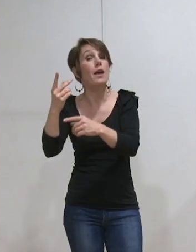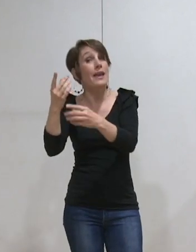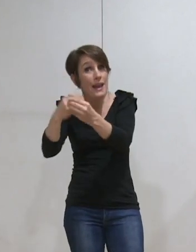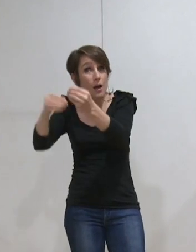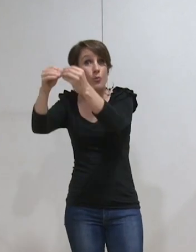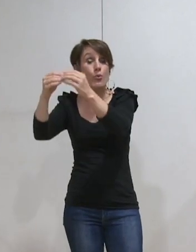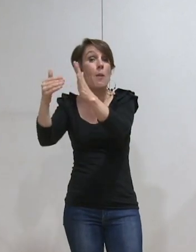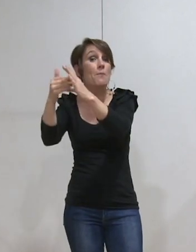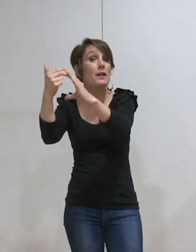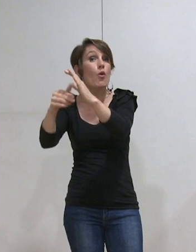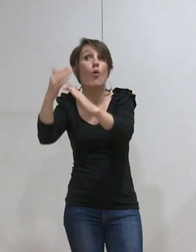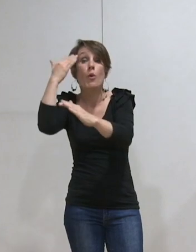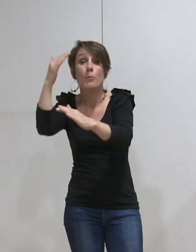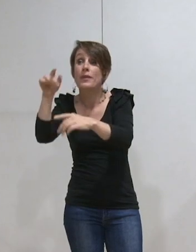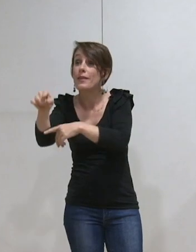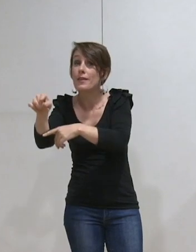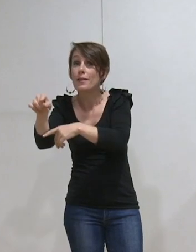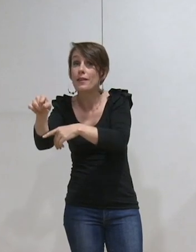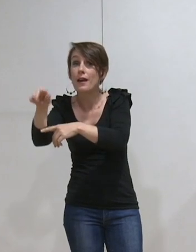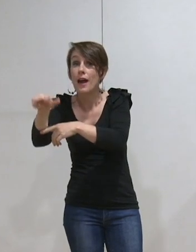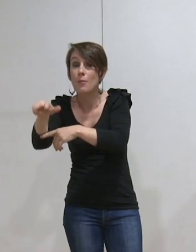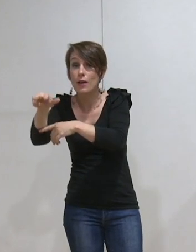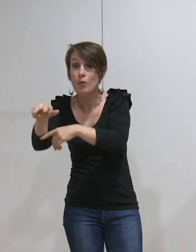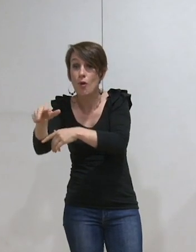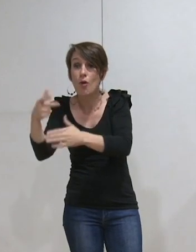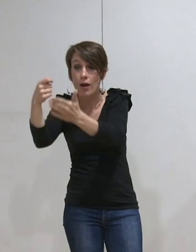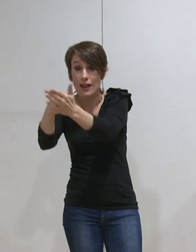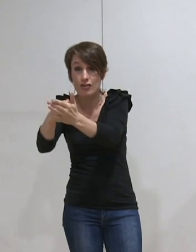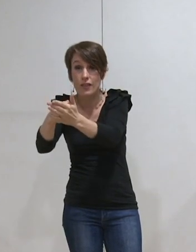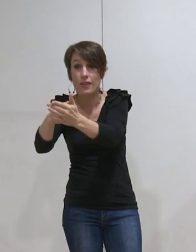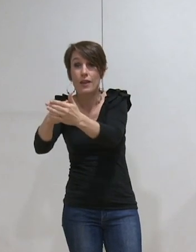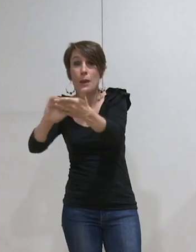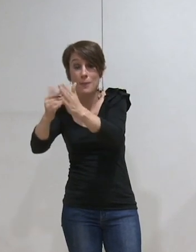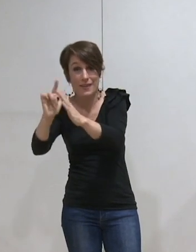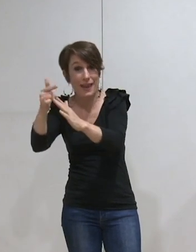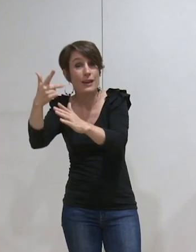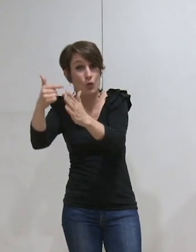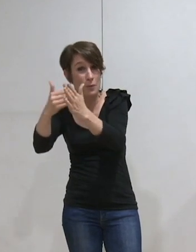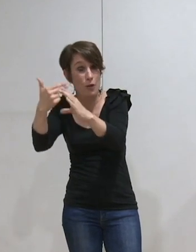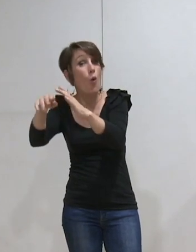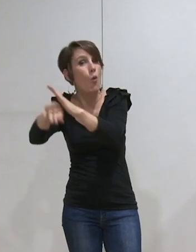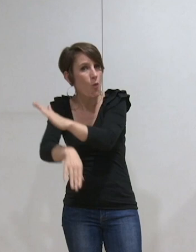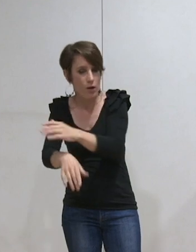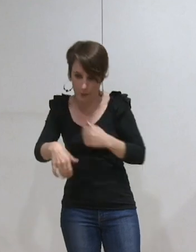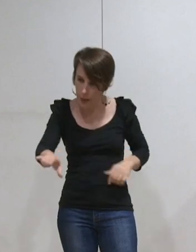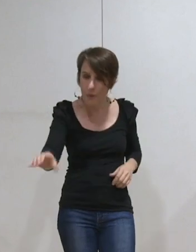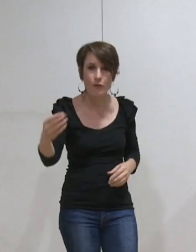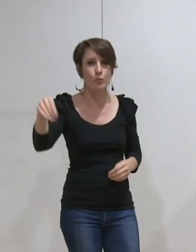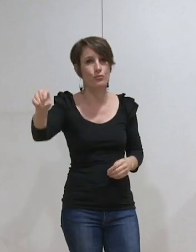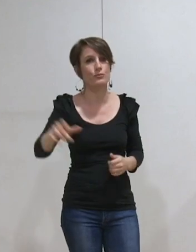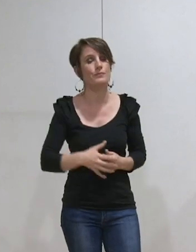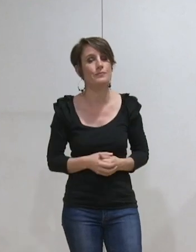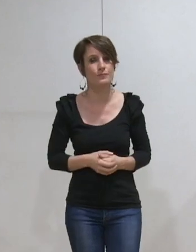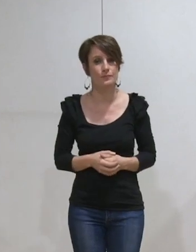dès lors que le prix d'achat est en dessous de 2000 € et je termine pour présenter la délibération en disant